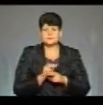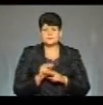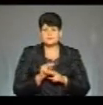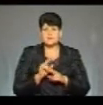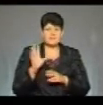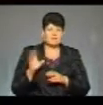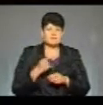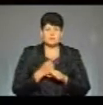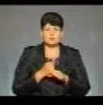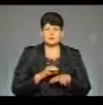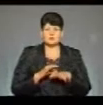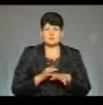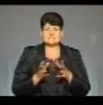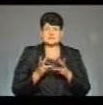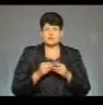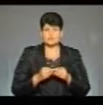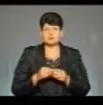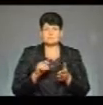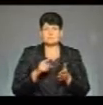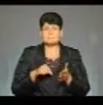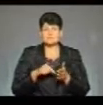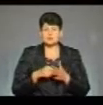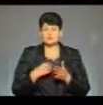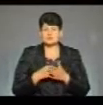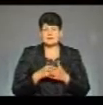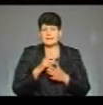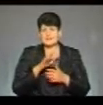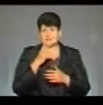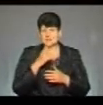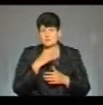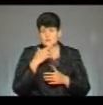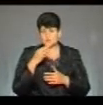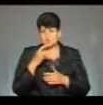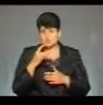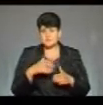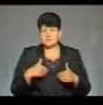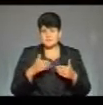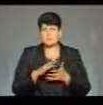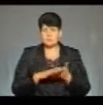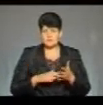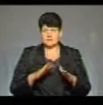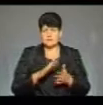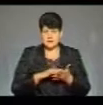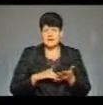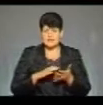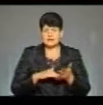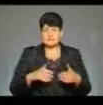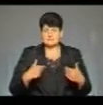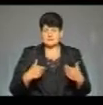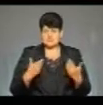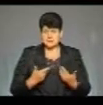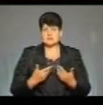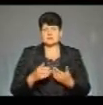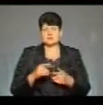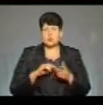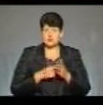Всі роботи ведуться за рахунок міського бюджету. І не дивлячись на багаторазові звернення, ми продовжуємо далі звертатися, наголошуючи на тому,